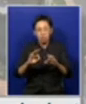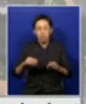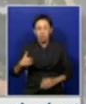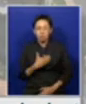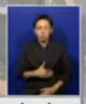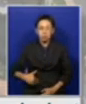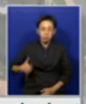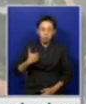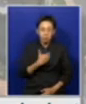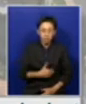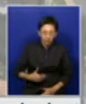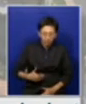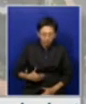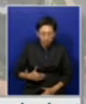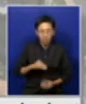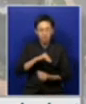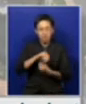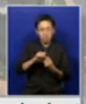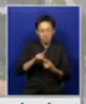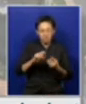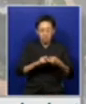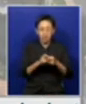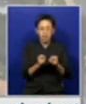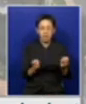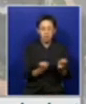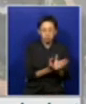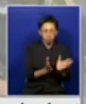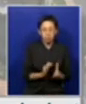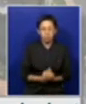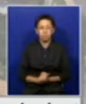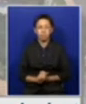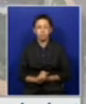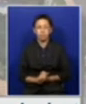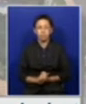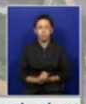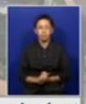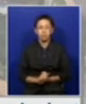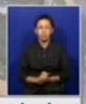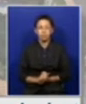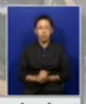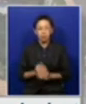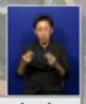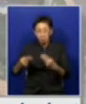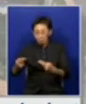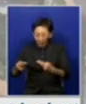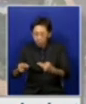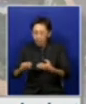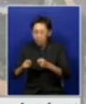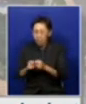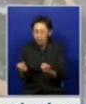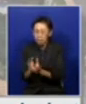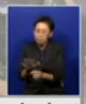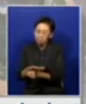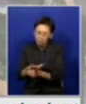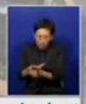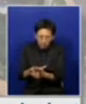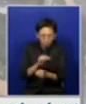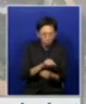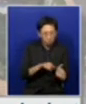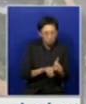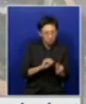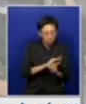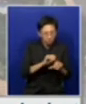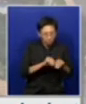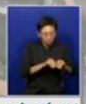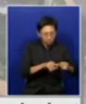ต่อสุขภาพและเศรษฐกิจมากกว่าอย่างอื่นมากกว่าสงครามนะครับเพราะแล้